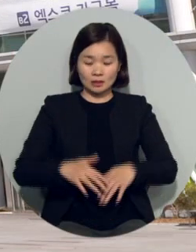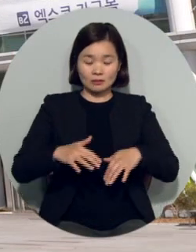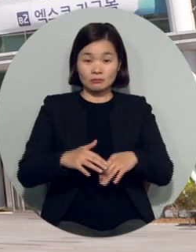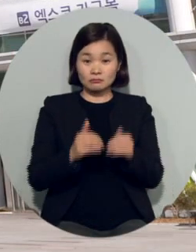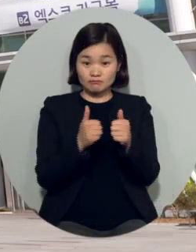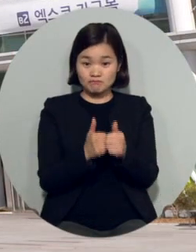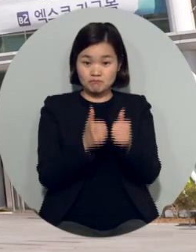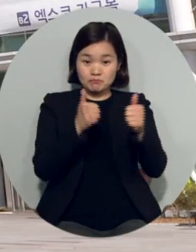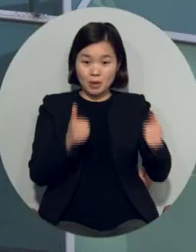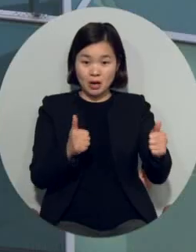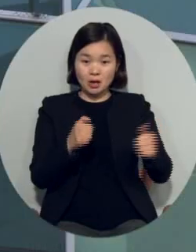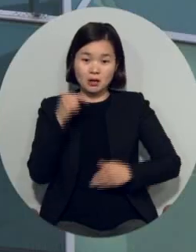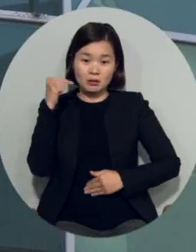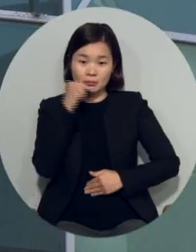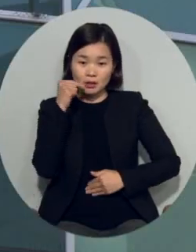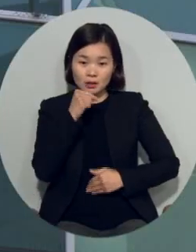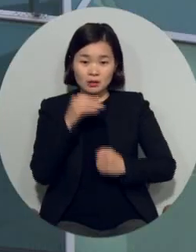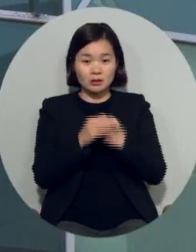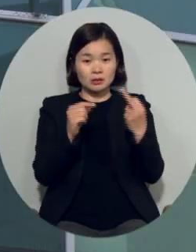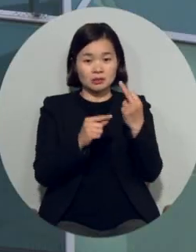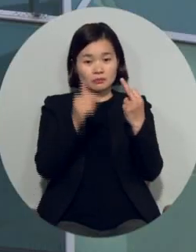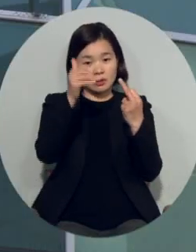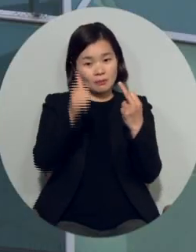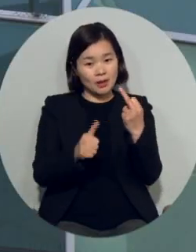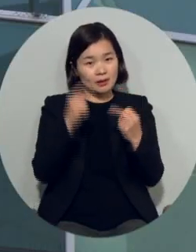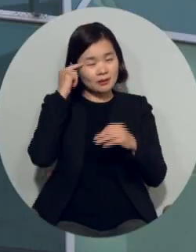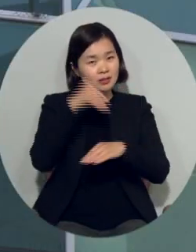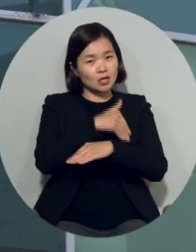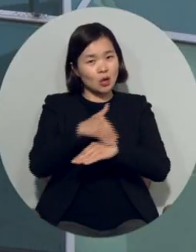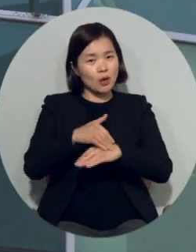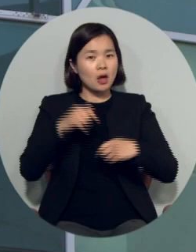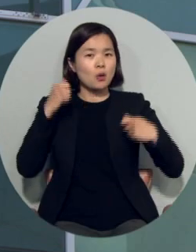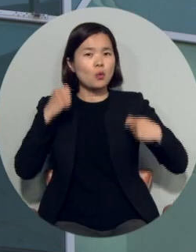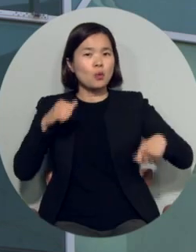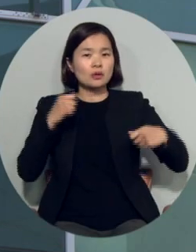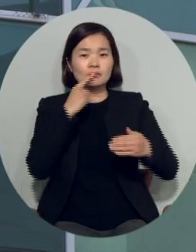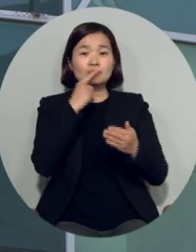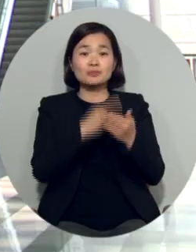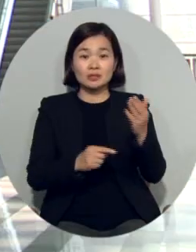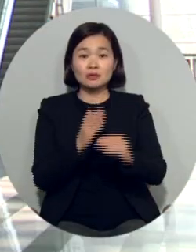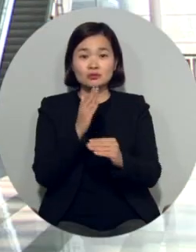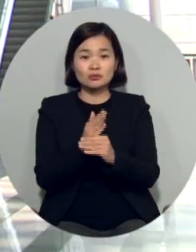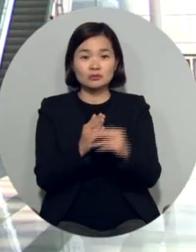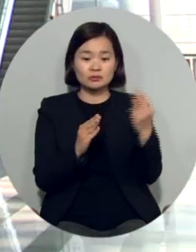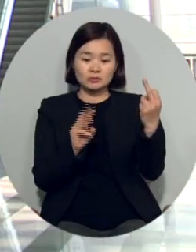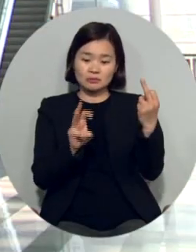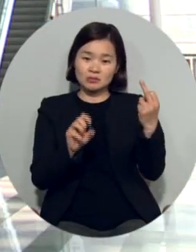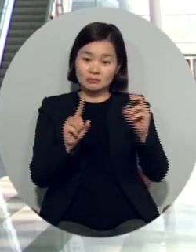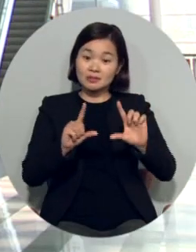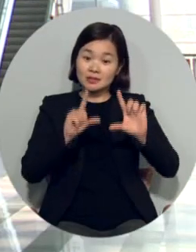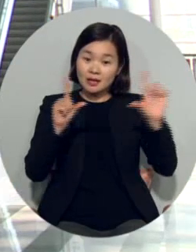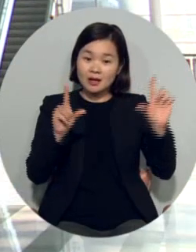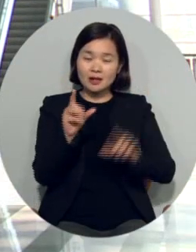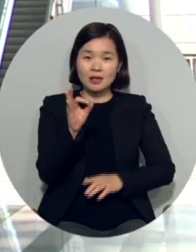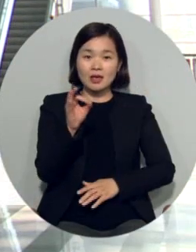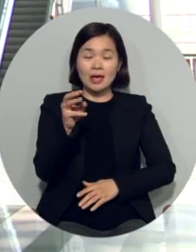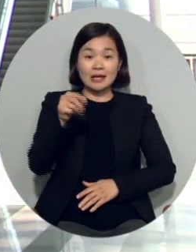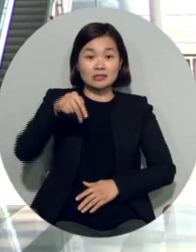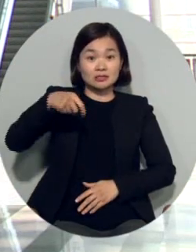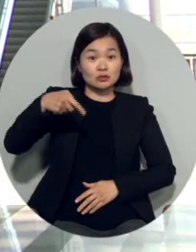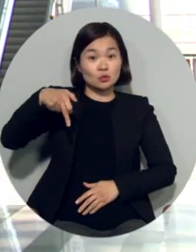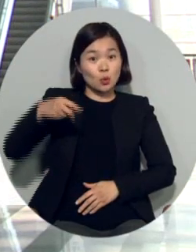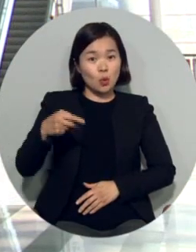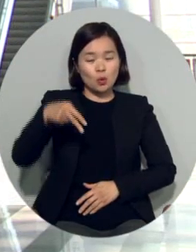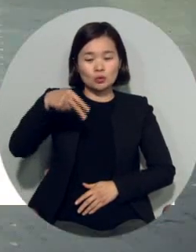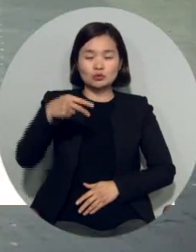거리두기 강화로 연말 예정됐던 대규모 공연들이 직격탄을 맞았습니다. 12월 31일 엑스코에서 예정됐던